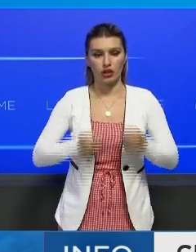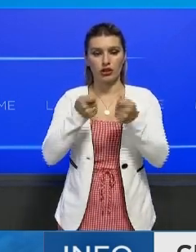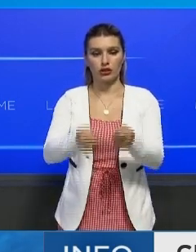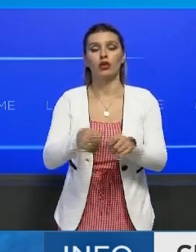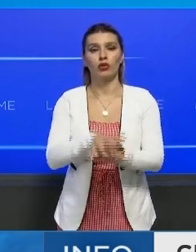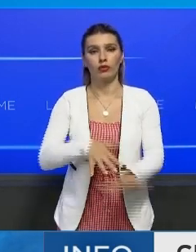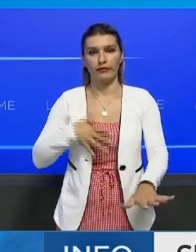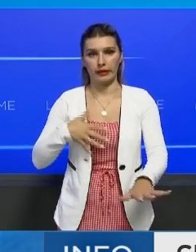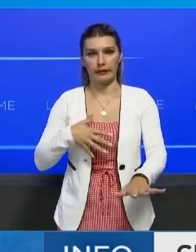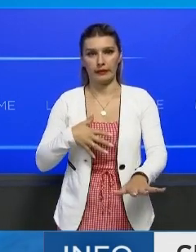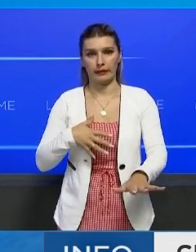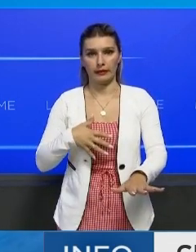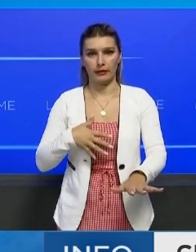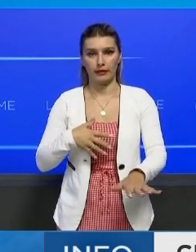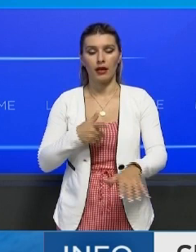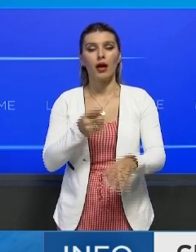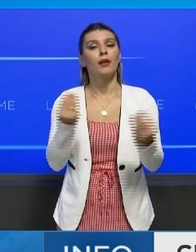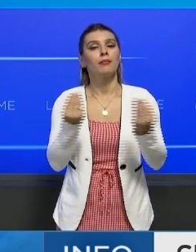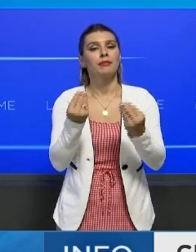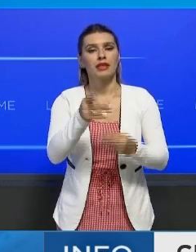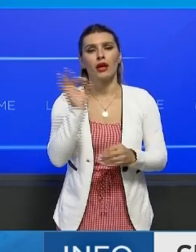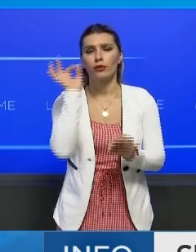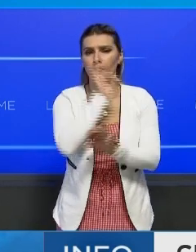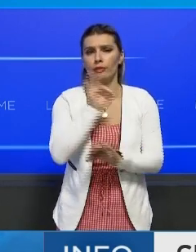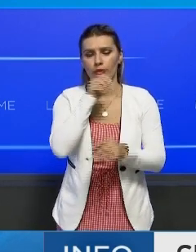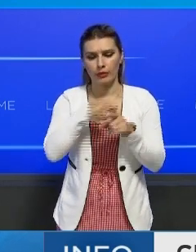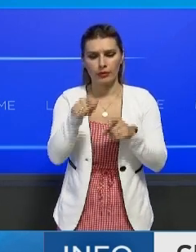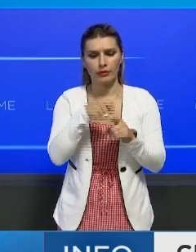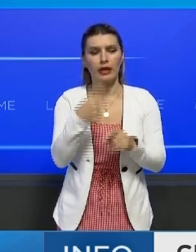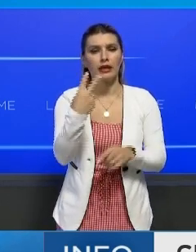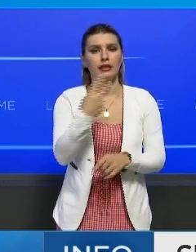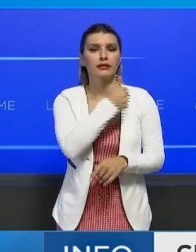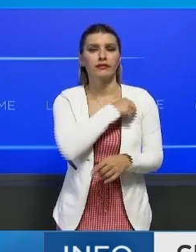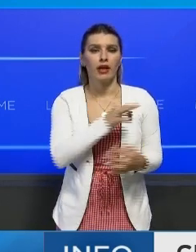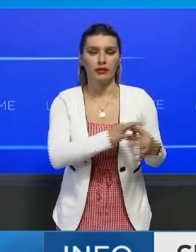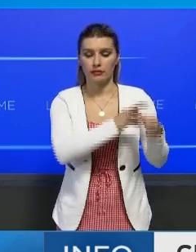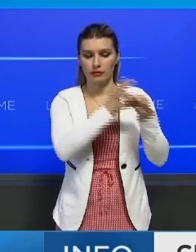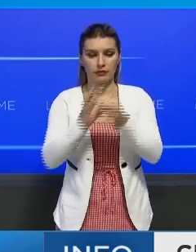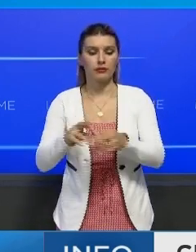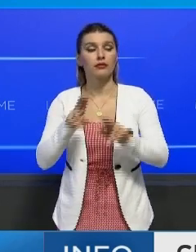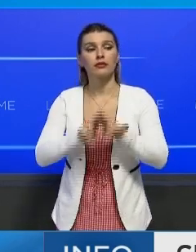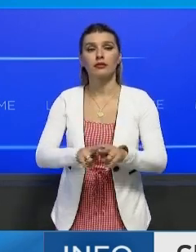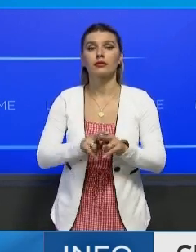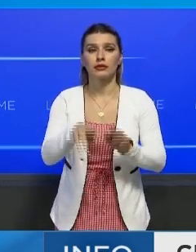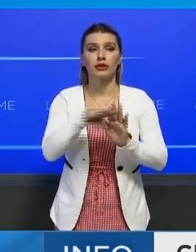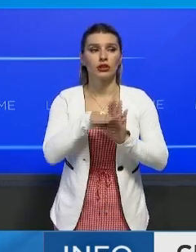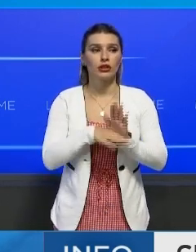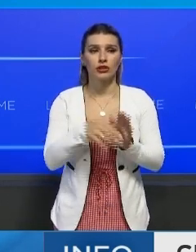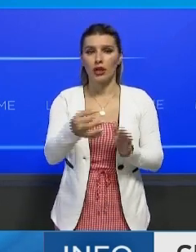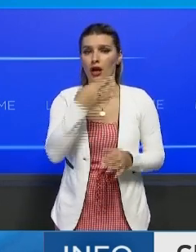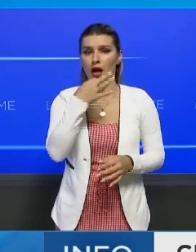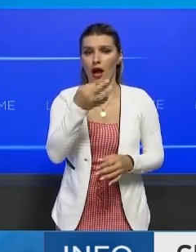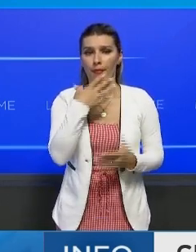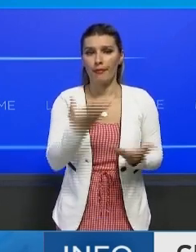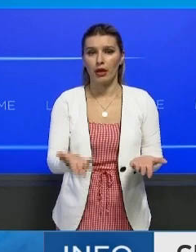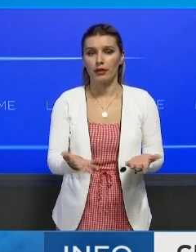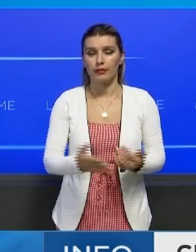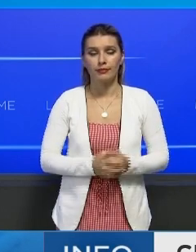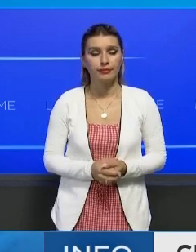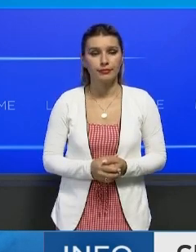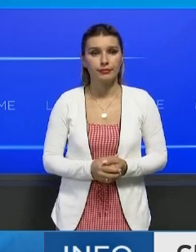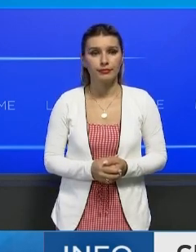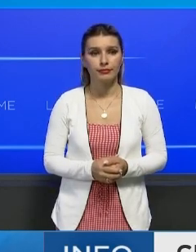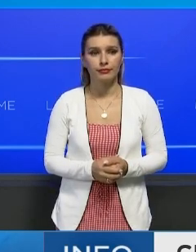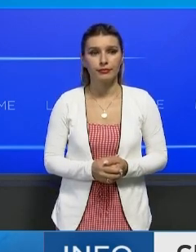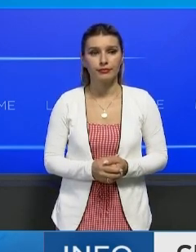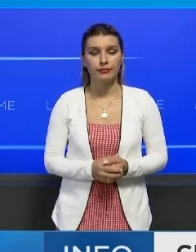të Kosovës. Pse nuk e rregulluat për dy dekada çështjen e çmimit të banave dhe pajisjeve dhe produkte